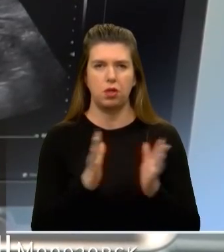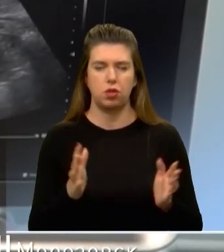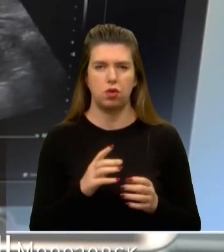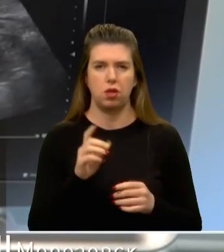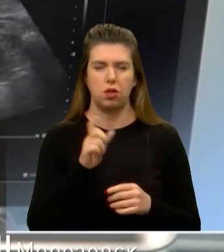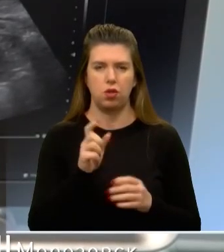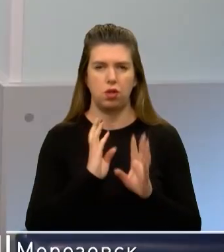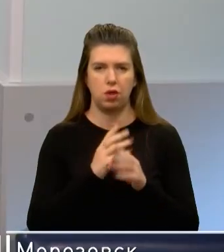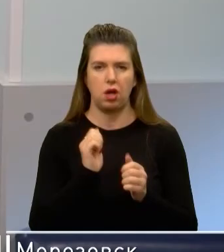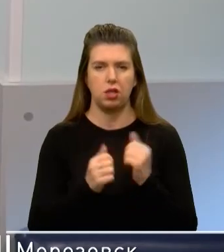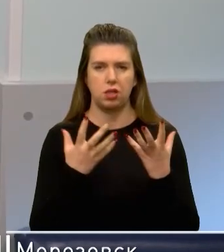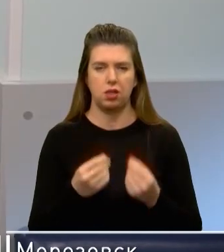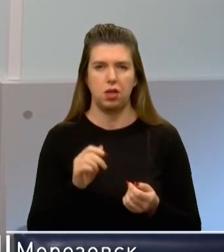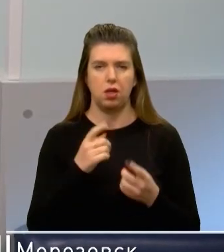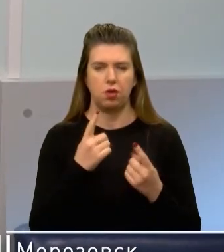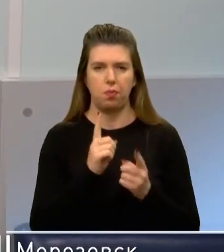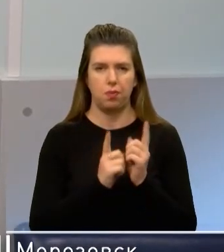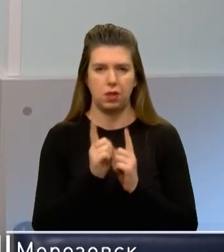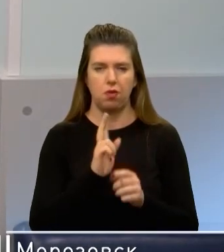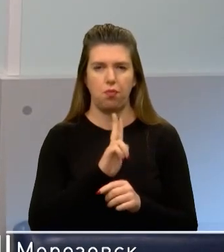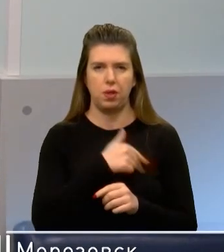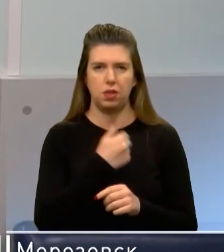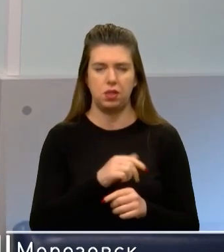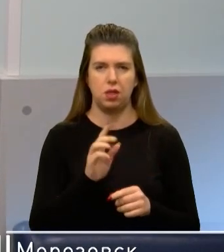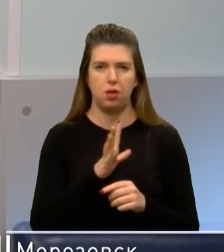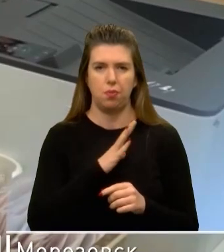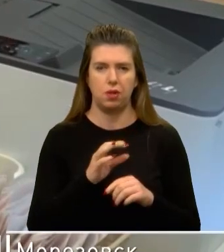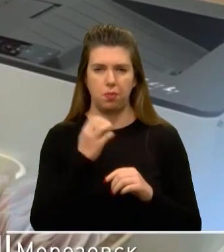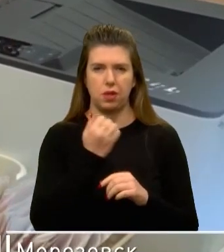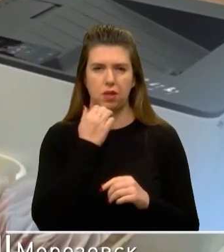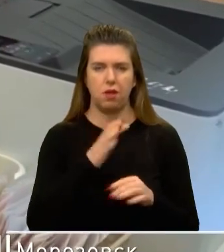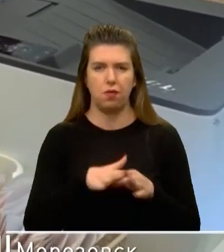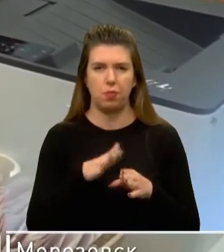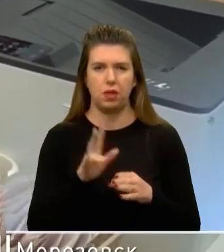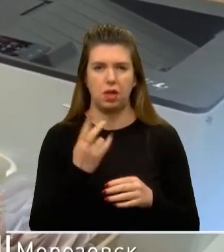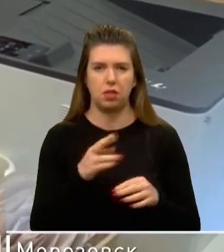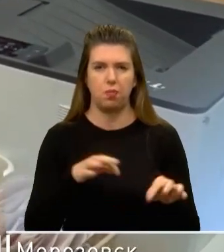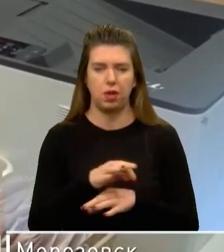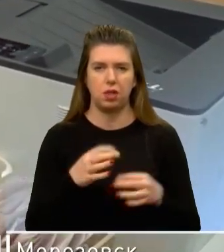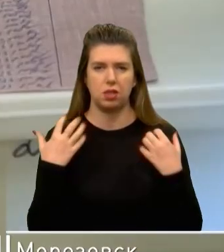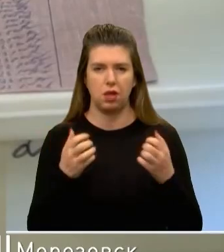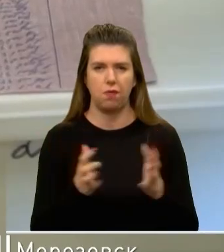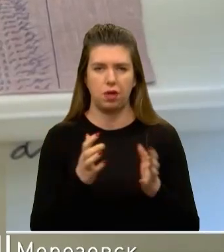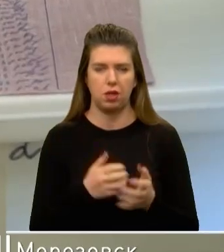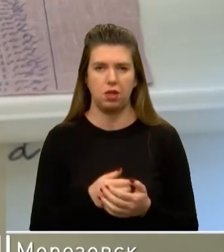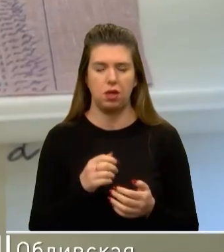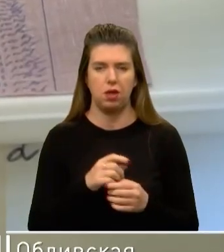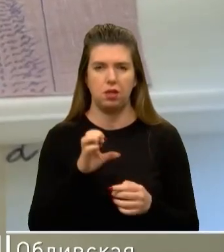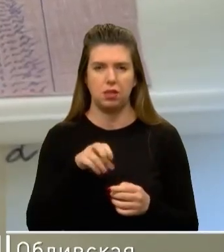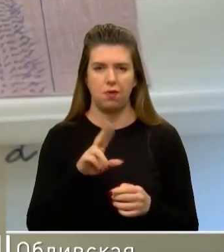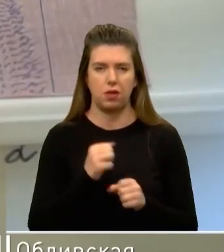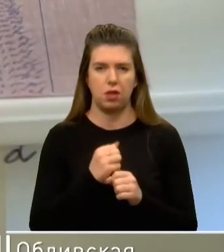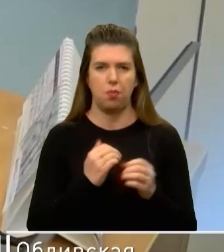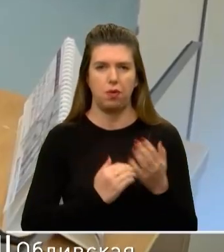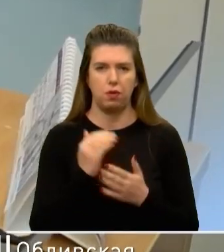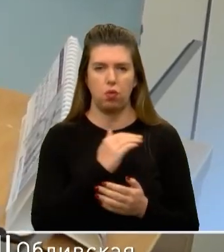проходит каждый день глобальные перемены в поликлинике состоялись благодаря реализации нацпроекта здравоохранения ставка сделана